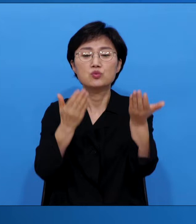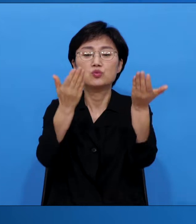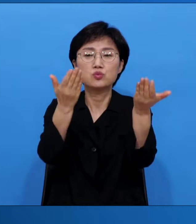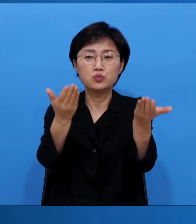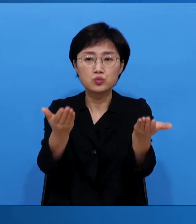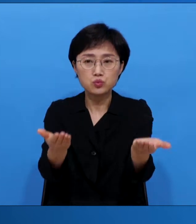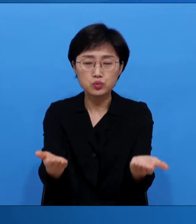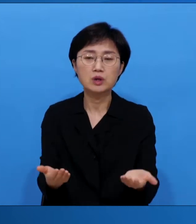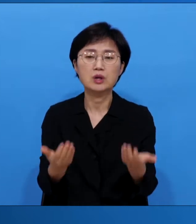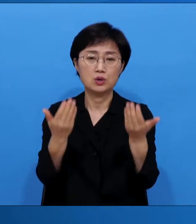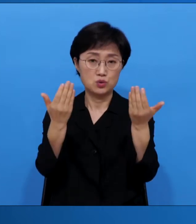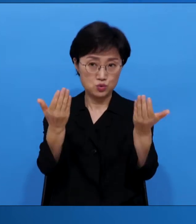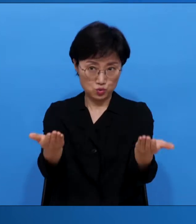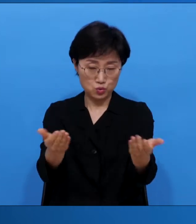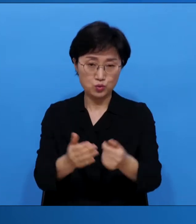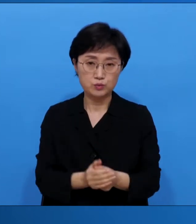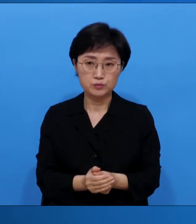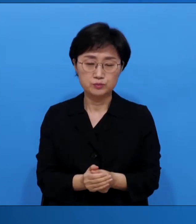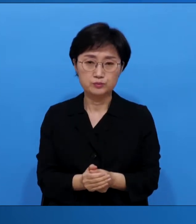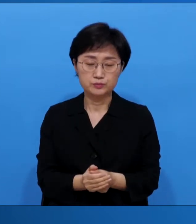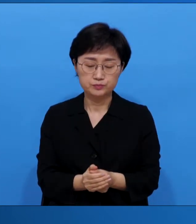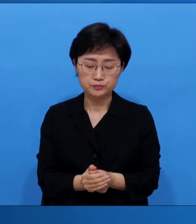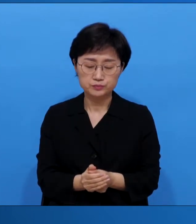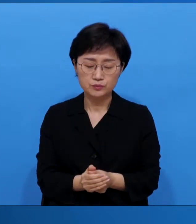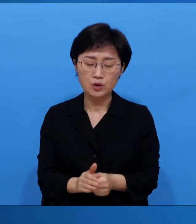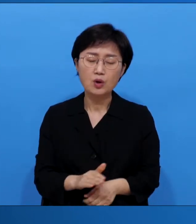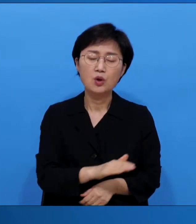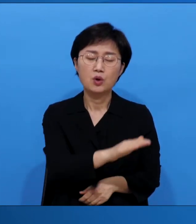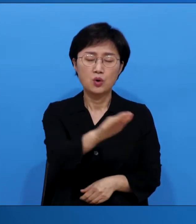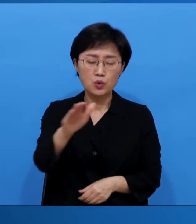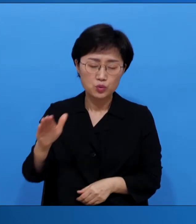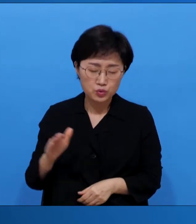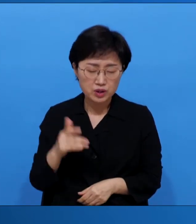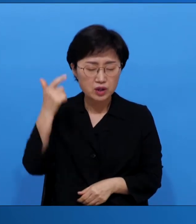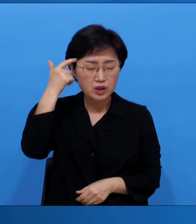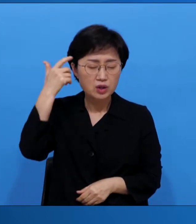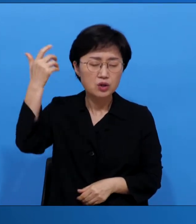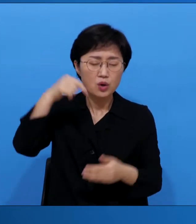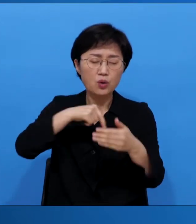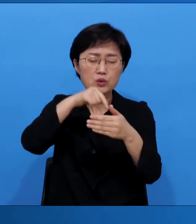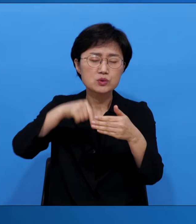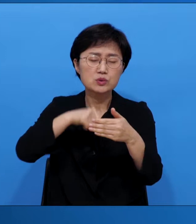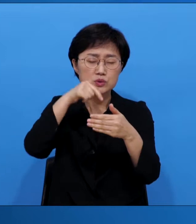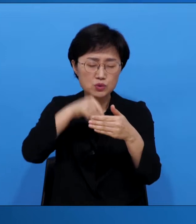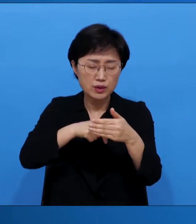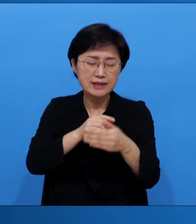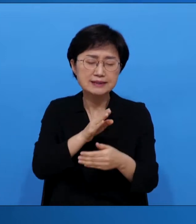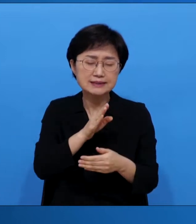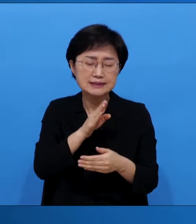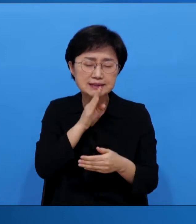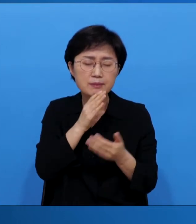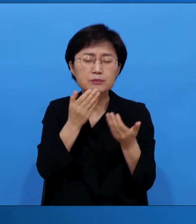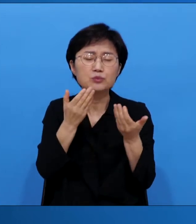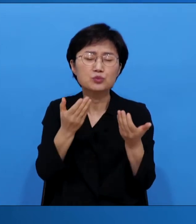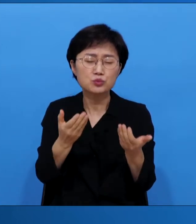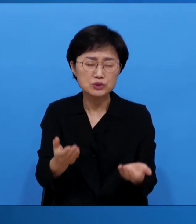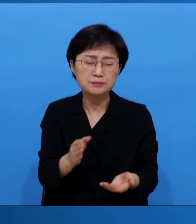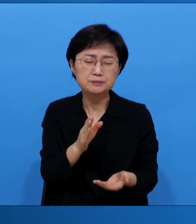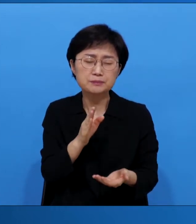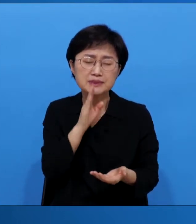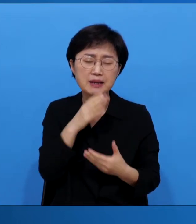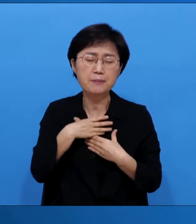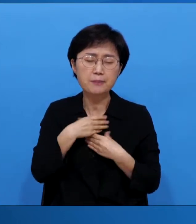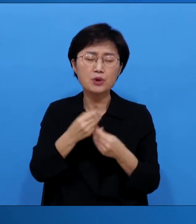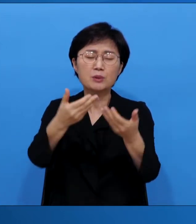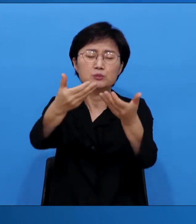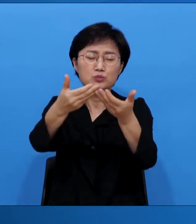you rest. 우리 영혼에 참된 쉼과 안식을 주시는 성삼위 하나님을 찬양합니다. We give